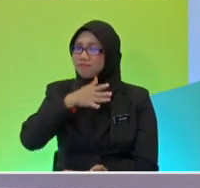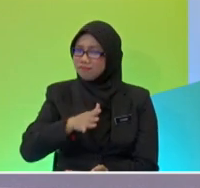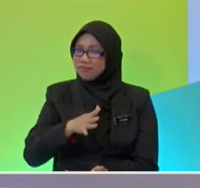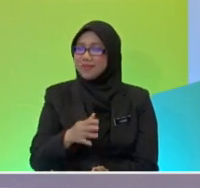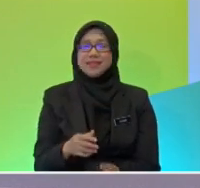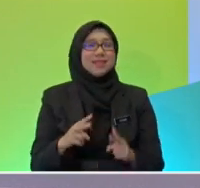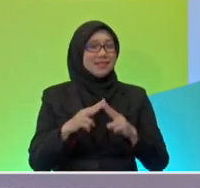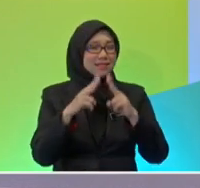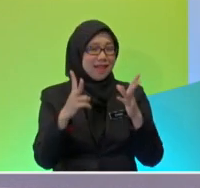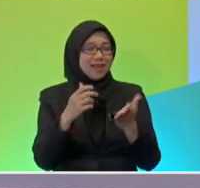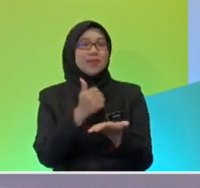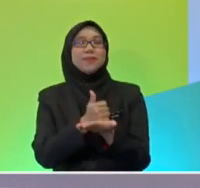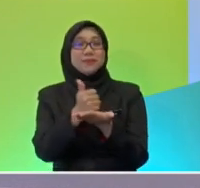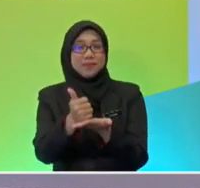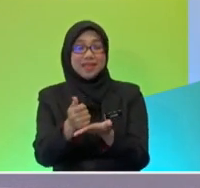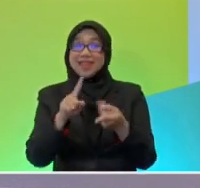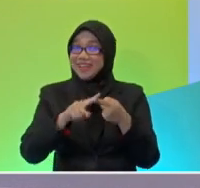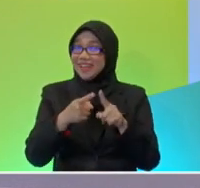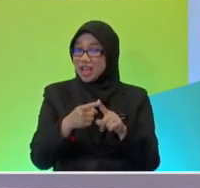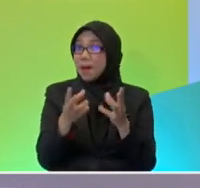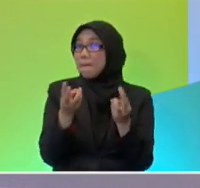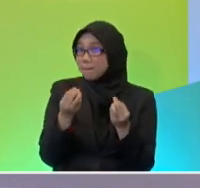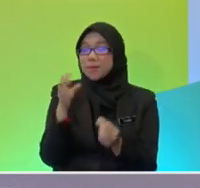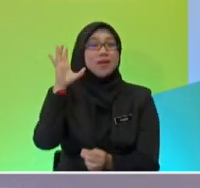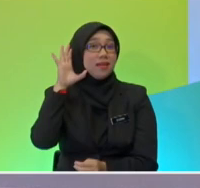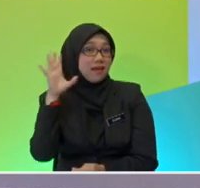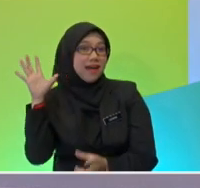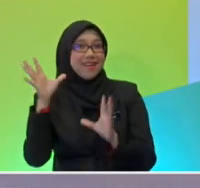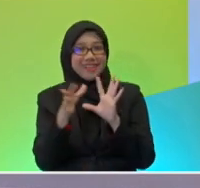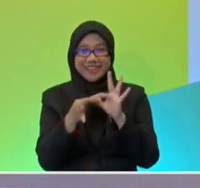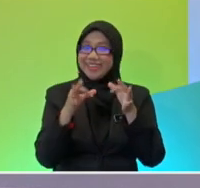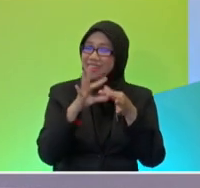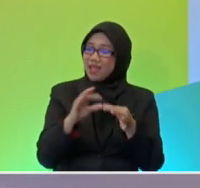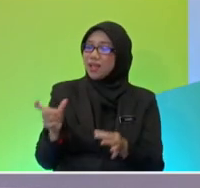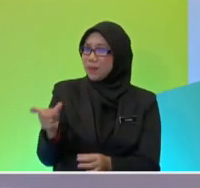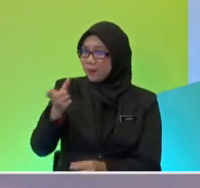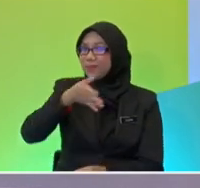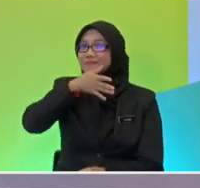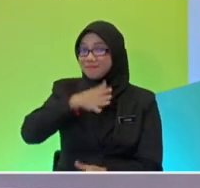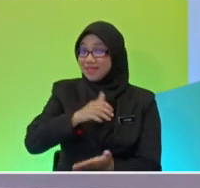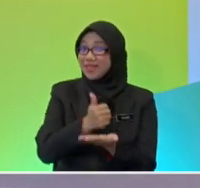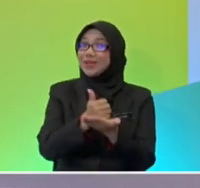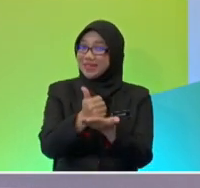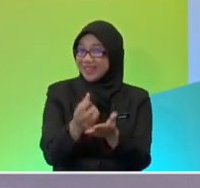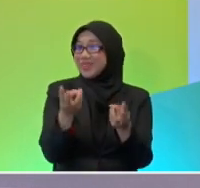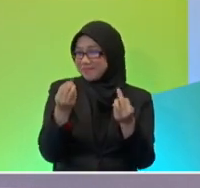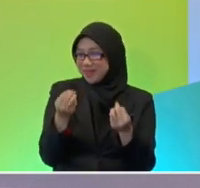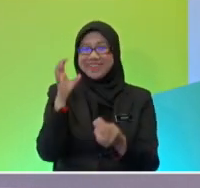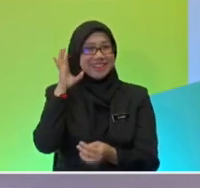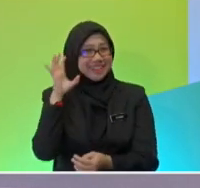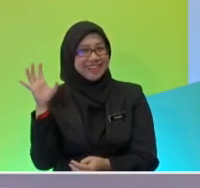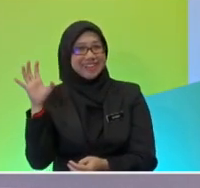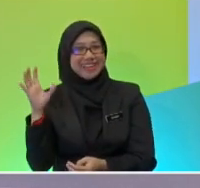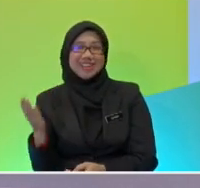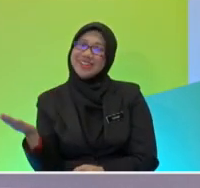amanah kawan-kawan yang nabi kita ini seorang amanah mestina dengarkan job kita